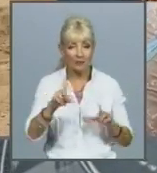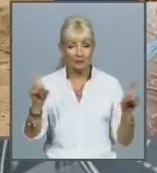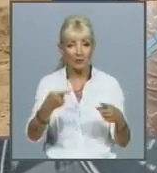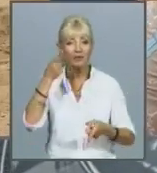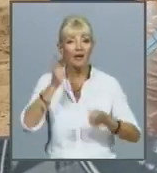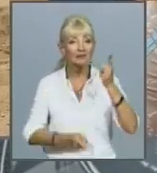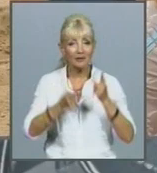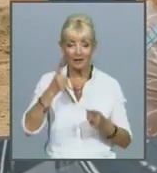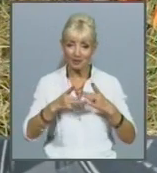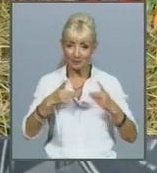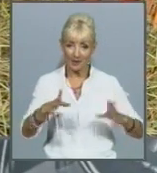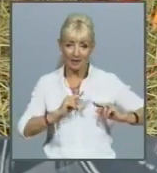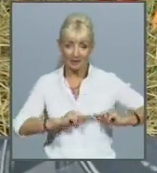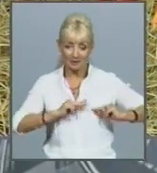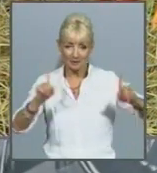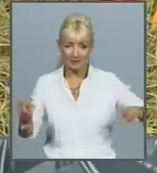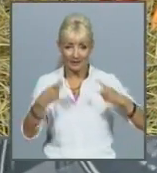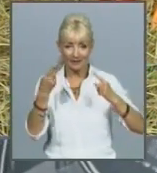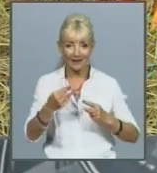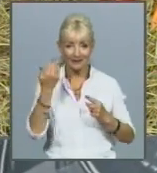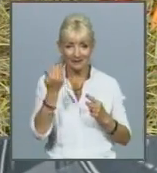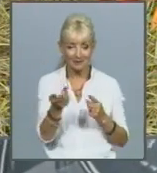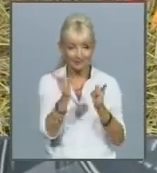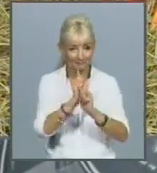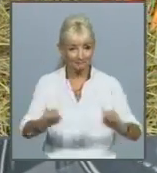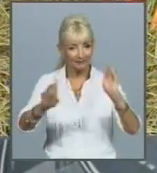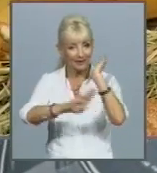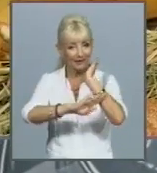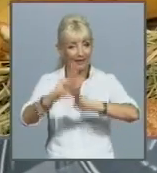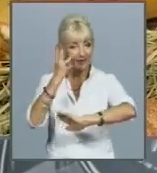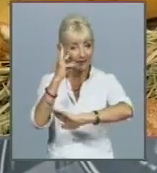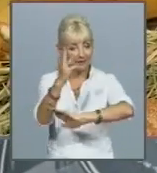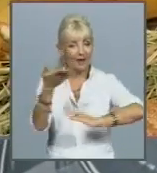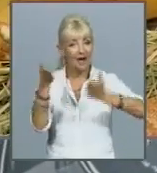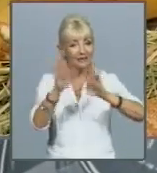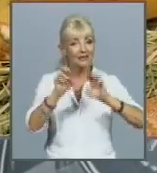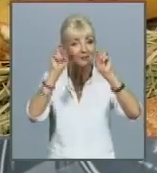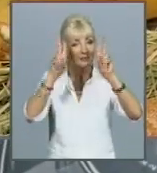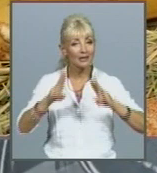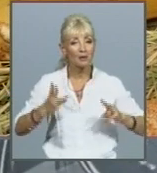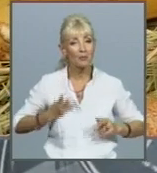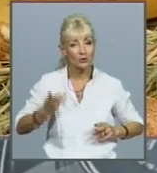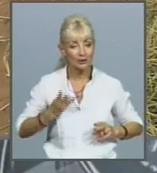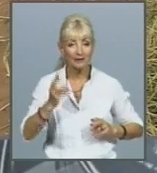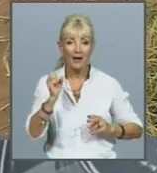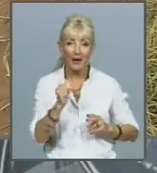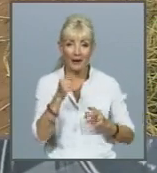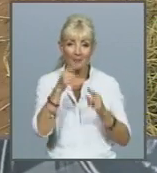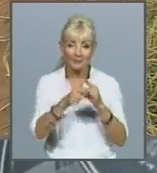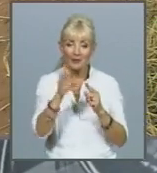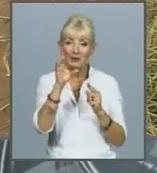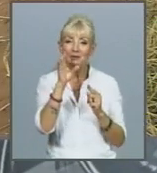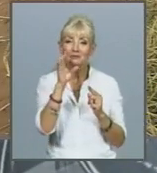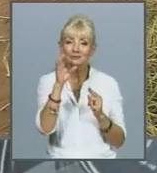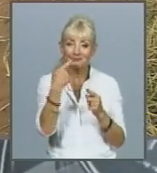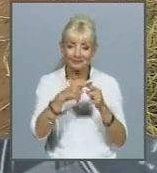справжнє свято. Співробітники створили для неї креативне дерево, на якому залишили спеціальні побажання. А на десерт – соковитий сорт у